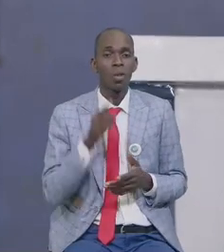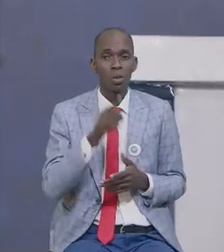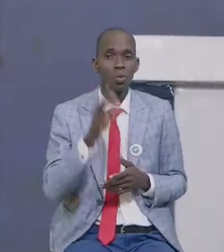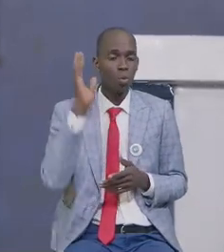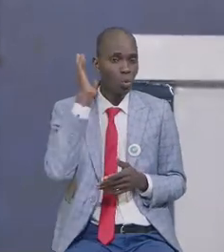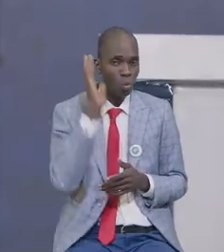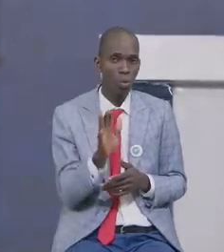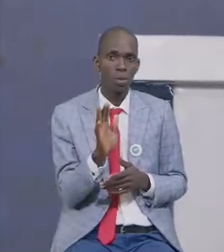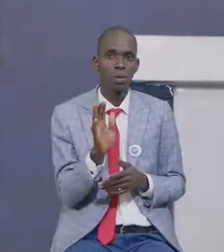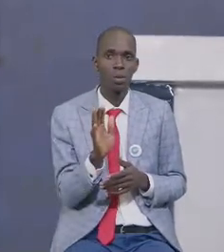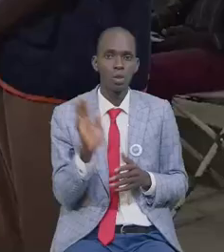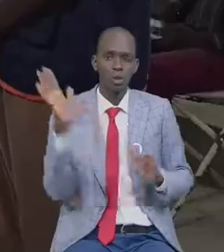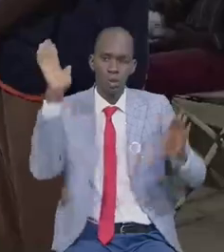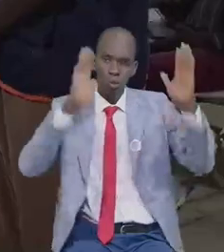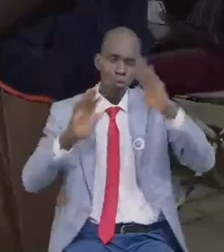m'importune, tu vas